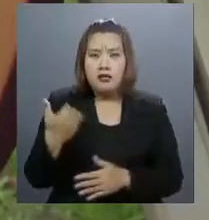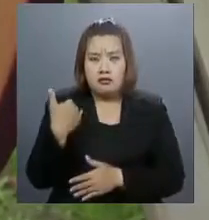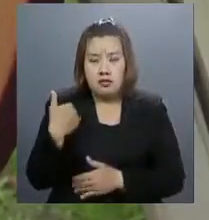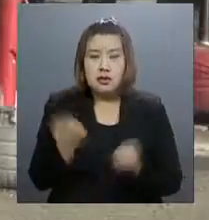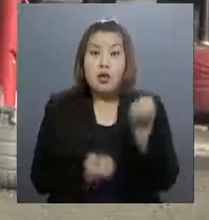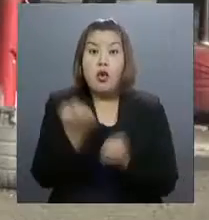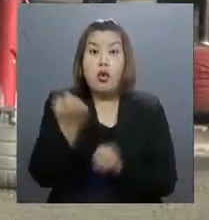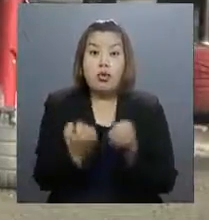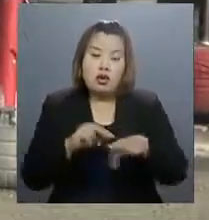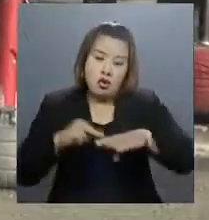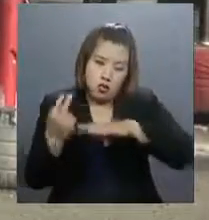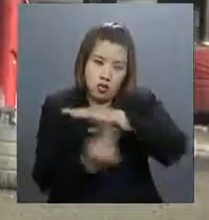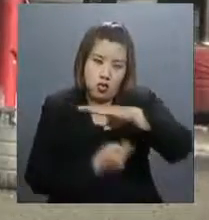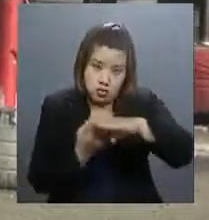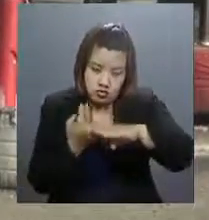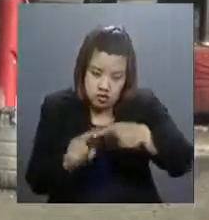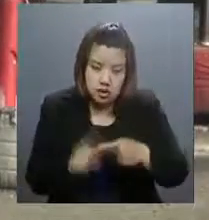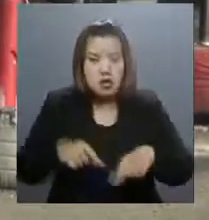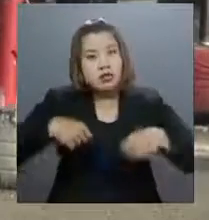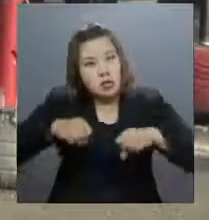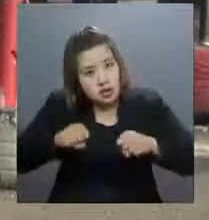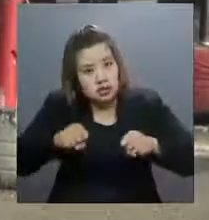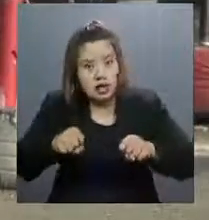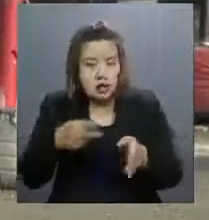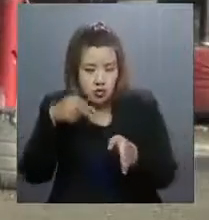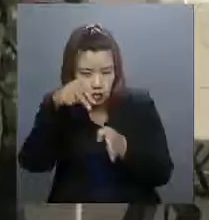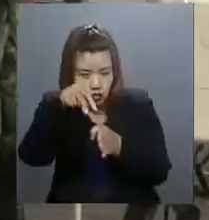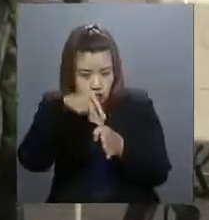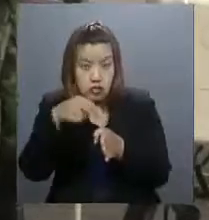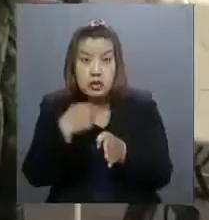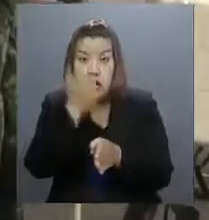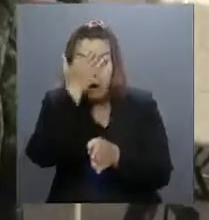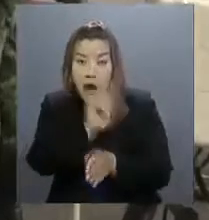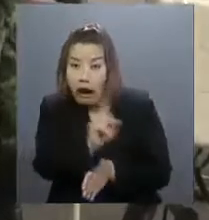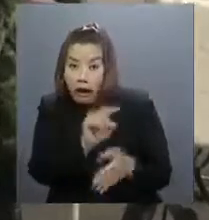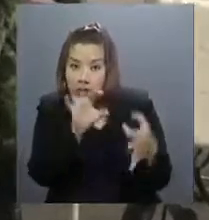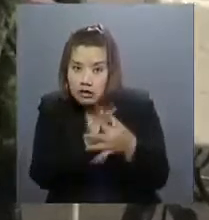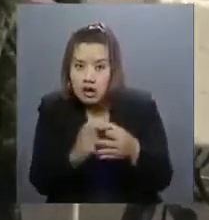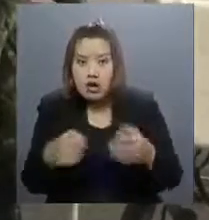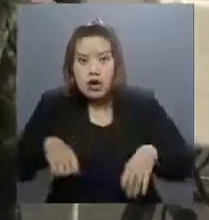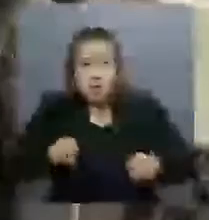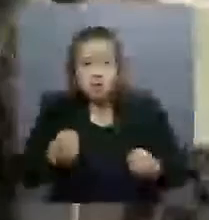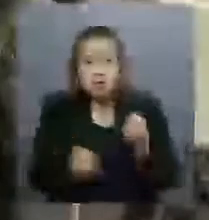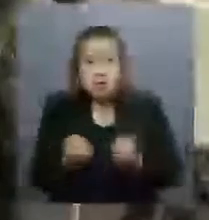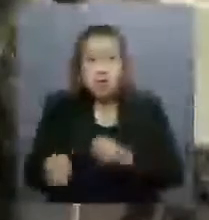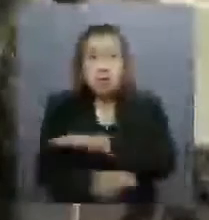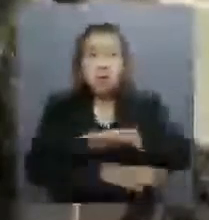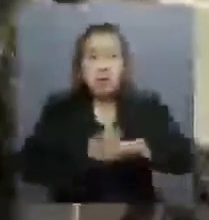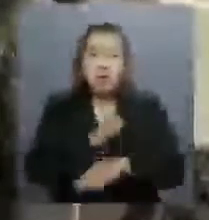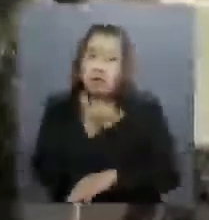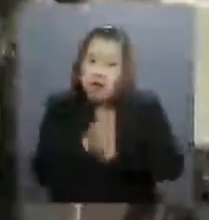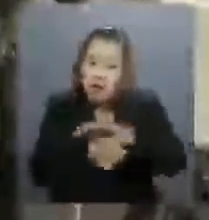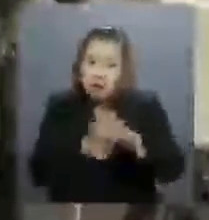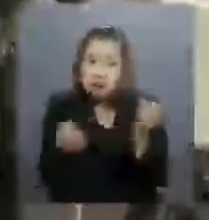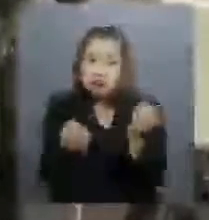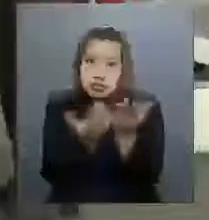นะทั้งรถยนต์และจักรยานยนต์อย่างละเอียดโดยเฉพาะยานพาหนะเป้าหมายที่ถูกโจรกรรมซึ่งอาจถูกนำมาประกอบระเบิดสร้างเหตุรุ